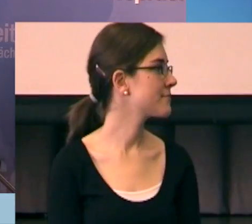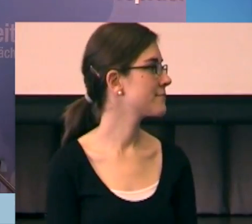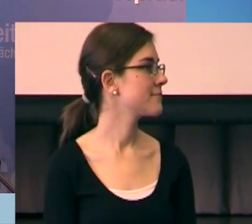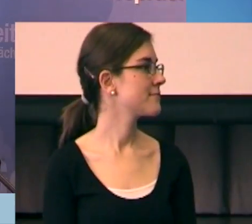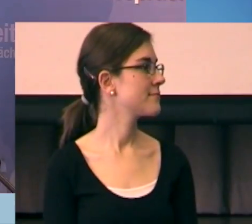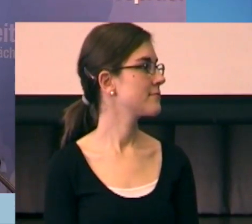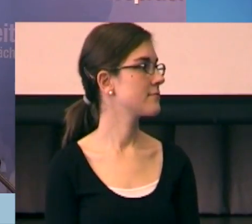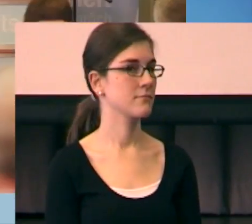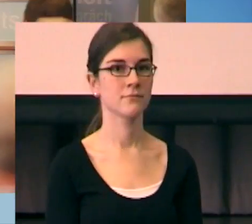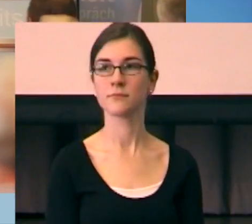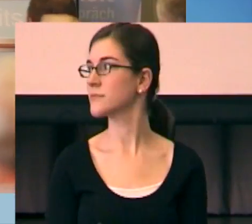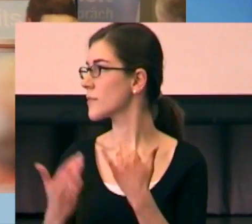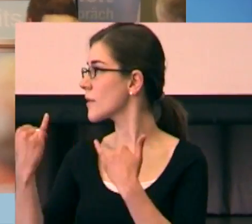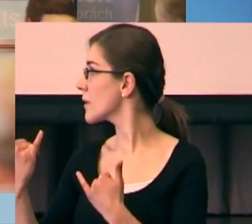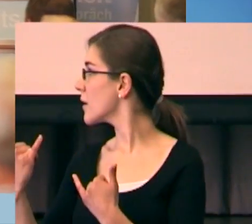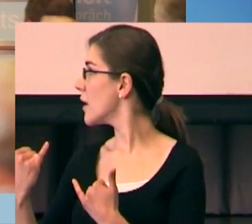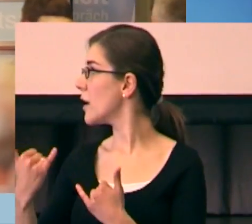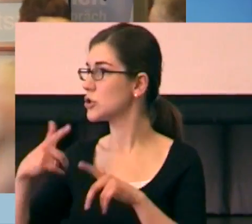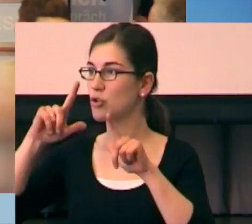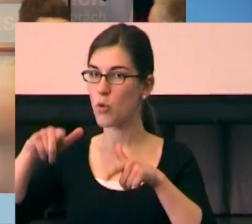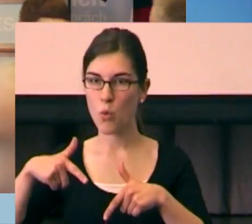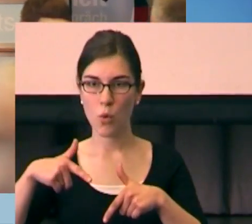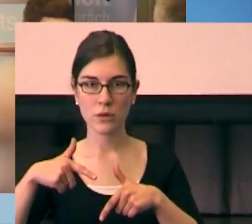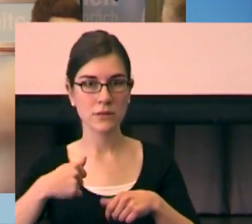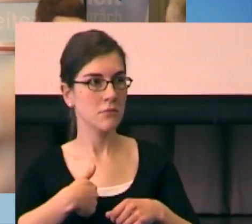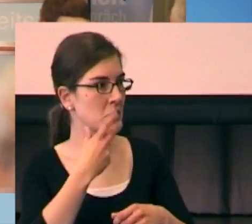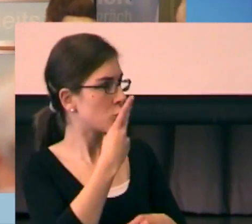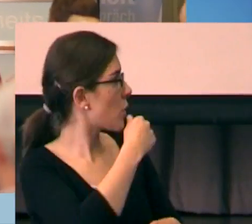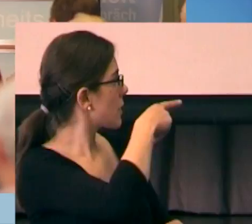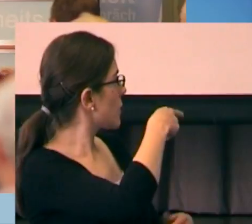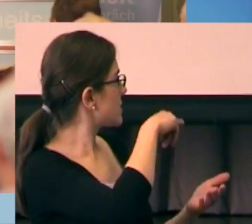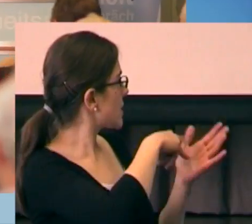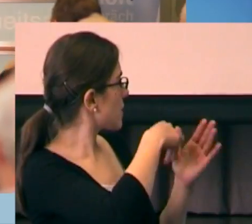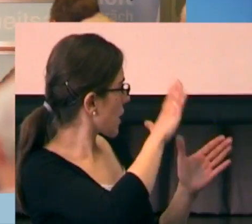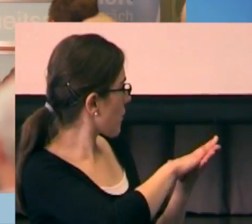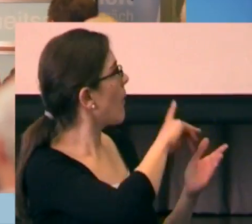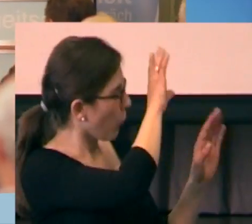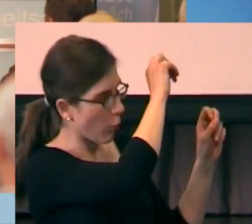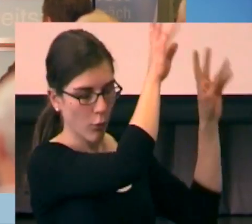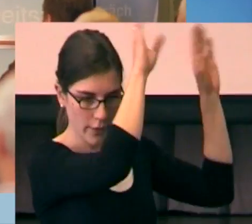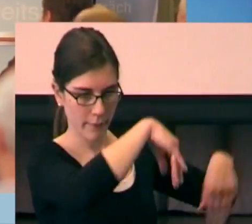Ich gebe das Zeichen, vorausgesetzt, dass es der Operateur sieht. Jo, er hat es gesehen.